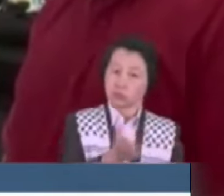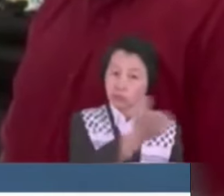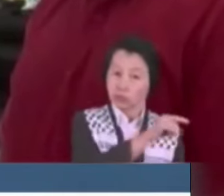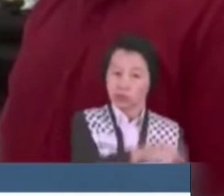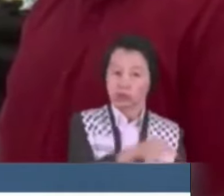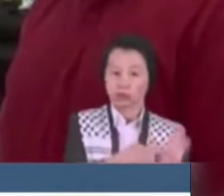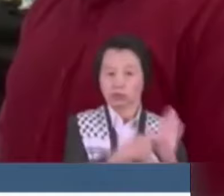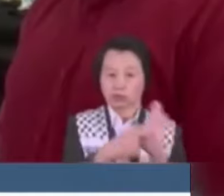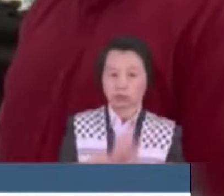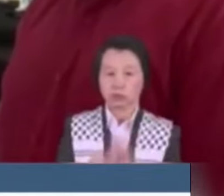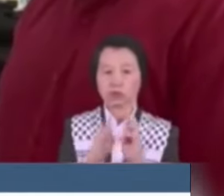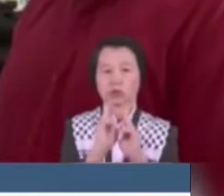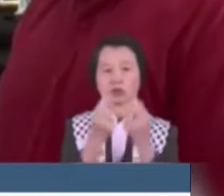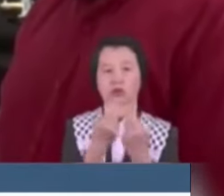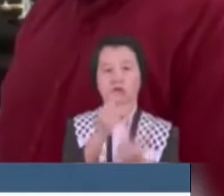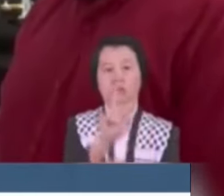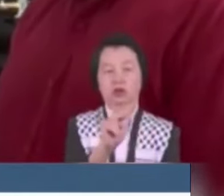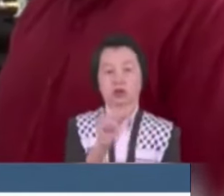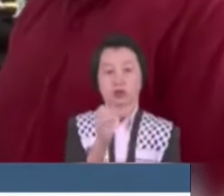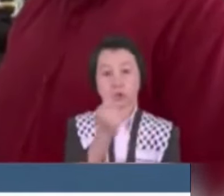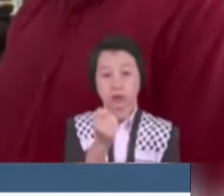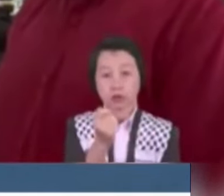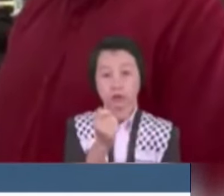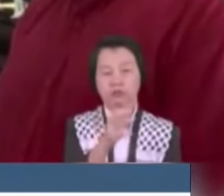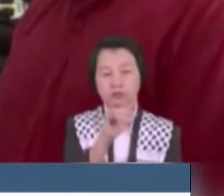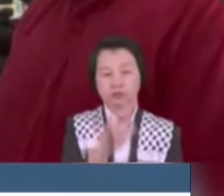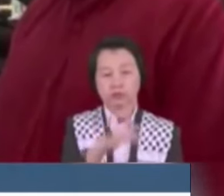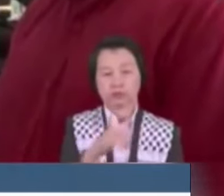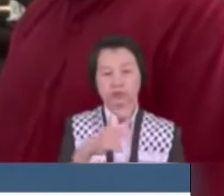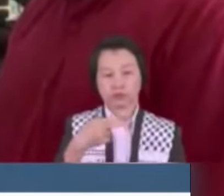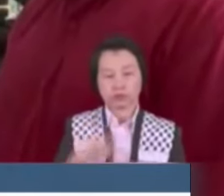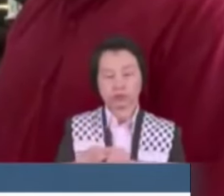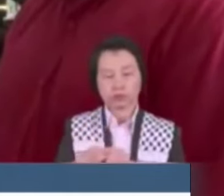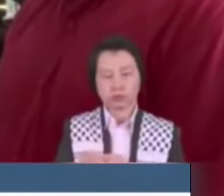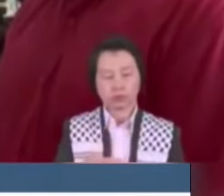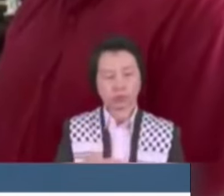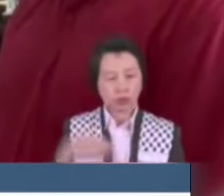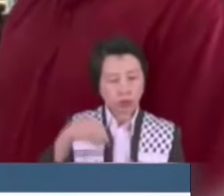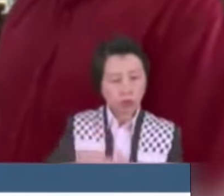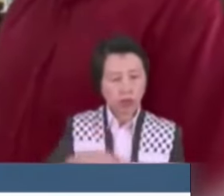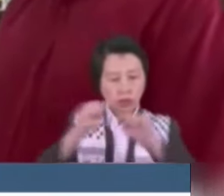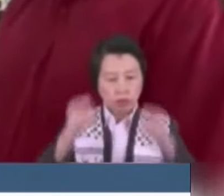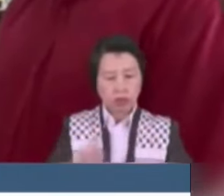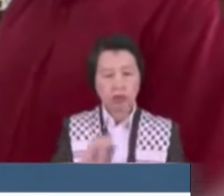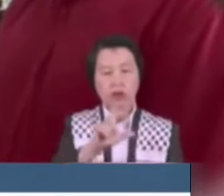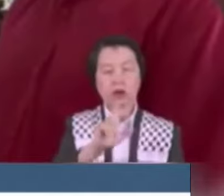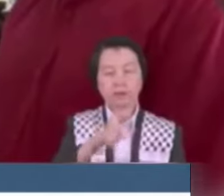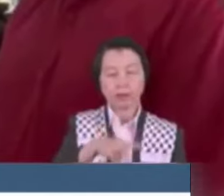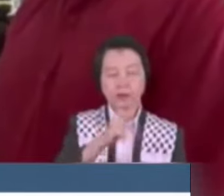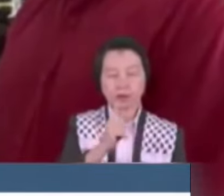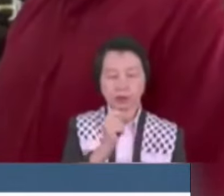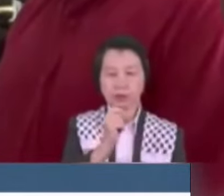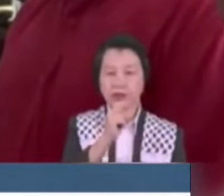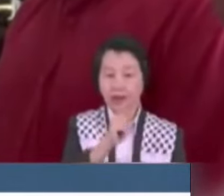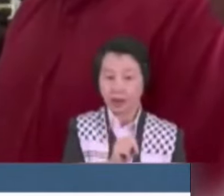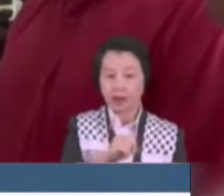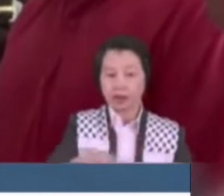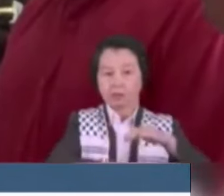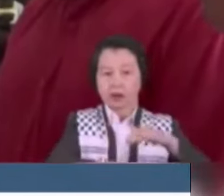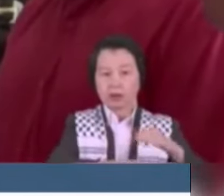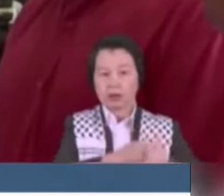bisi penanggul Panti sebab penerang ke dikumpul bis Seed oranguji sistem tu udah ditam orang cara salah nak amat